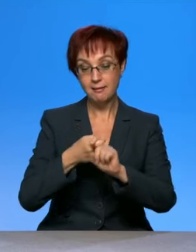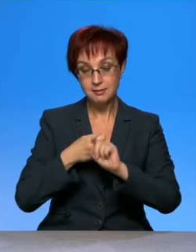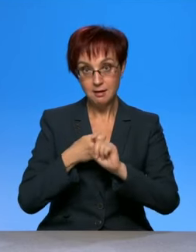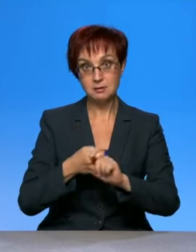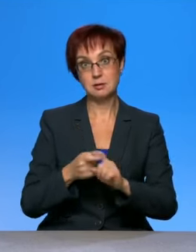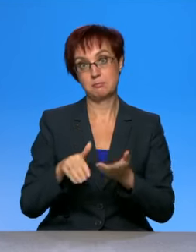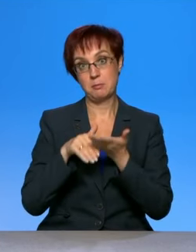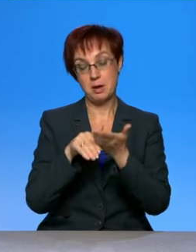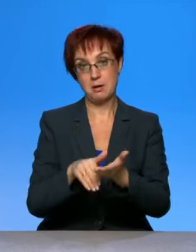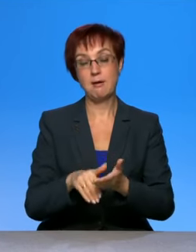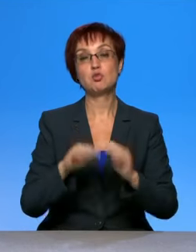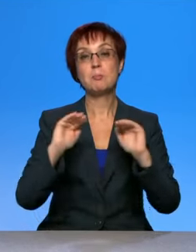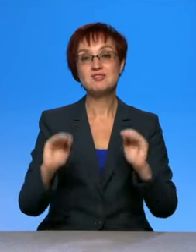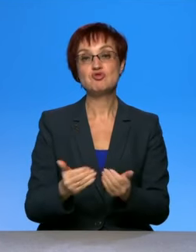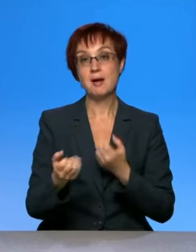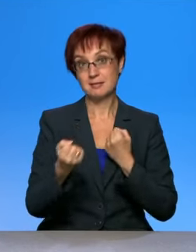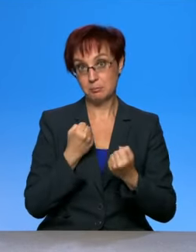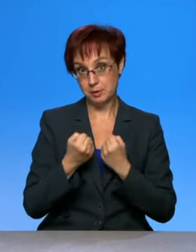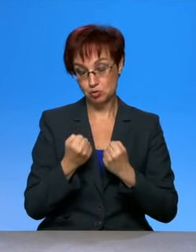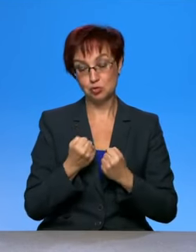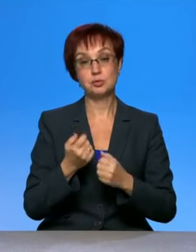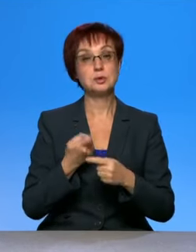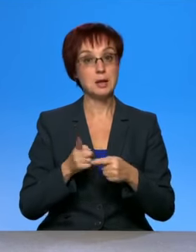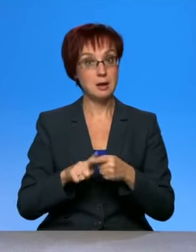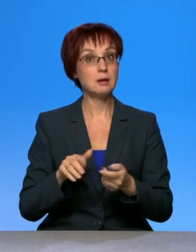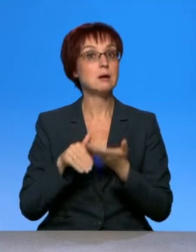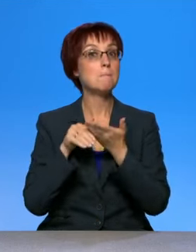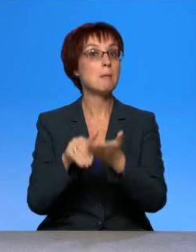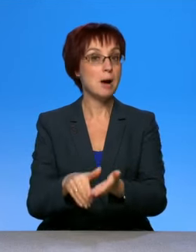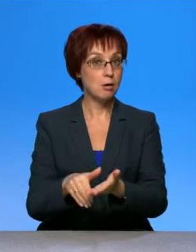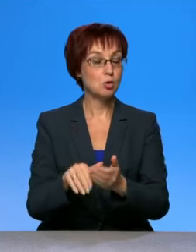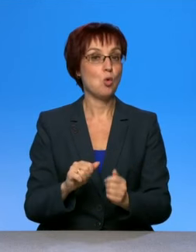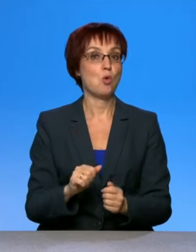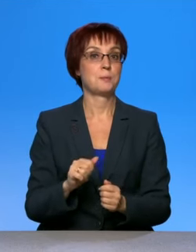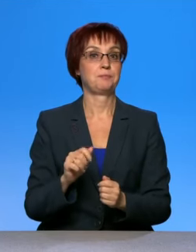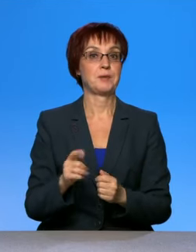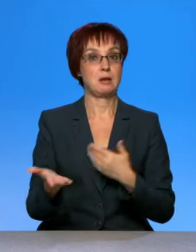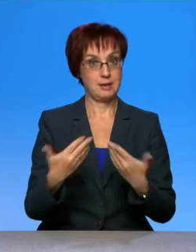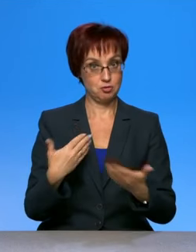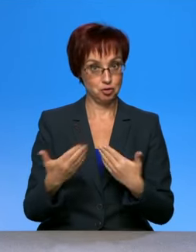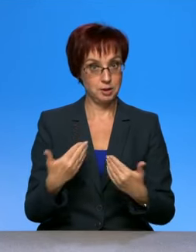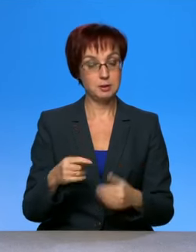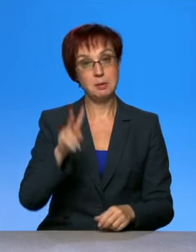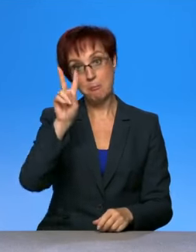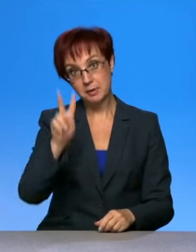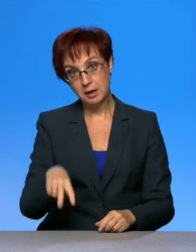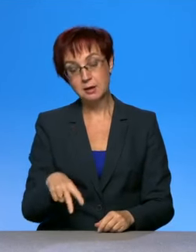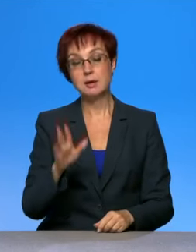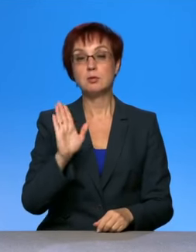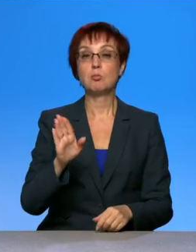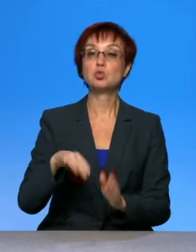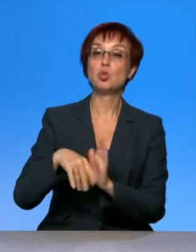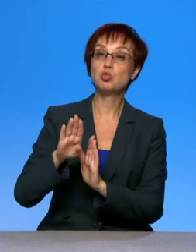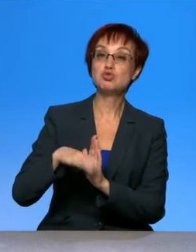значение Это помогло разрядке потому что параллельно будет Будут улучшаться отношения с соединёнными штатами где